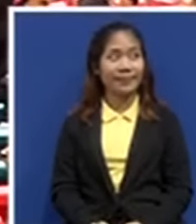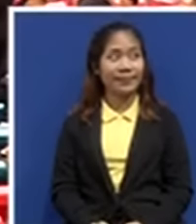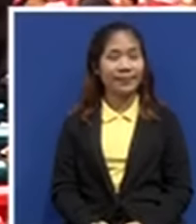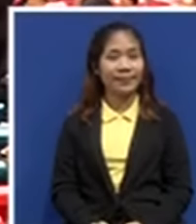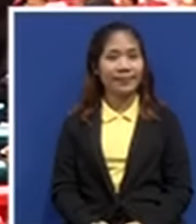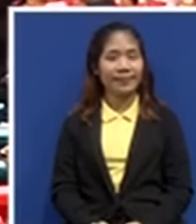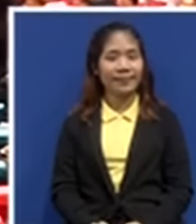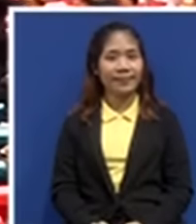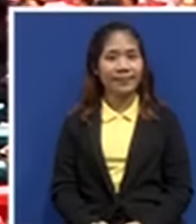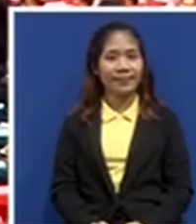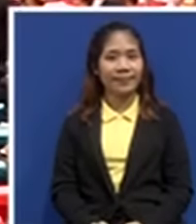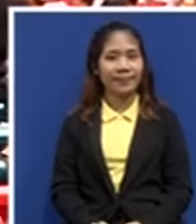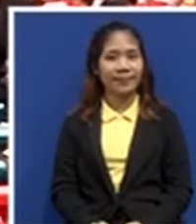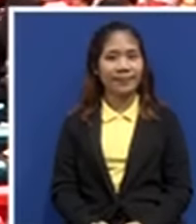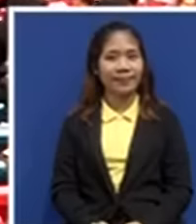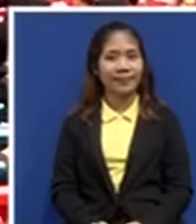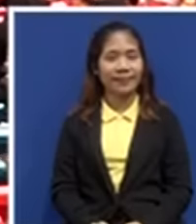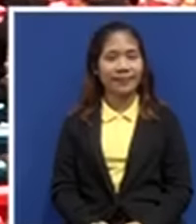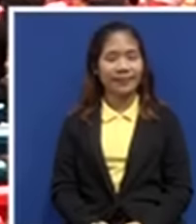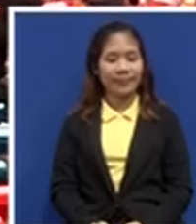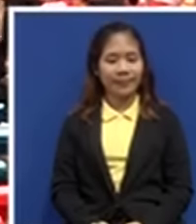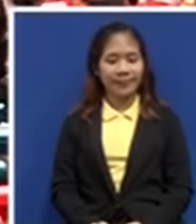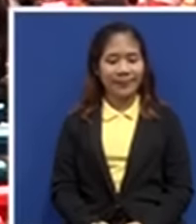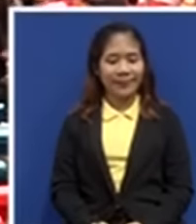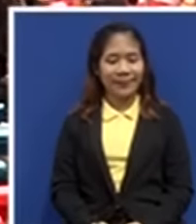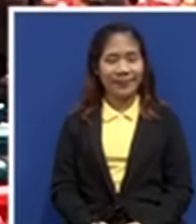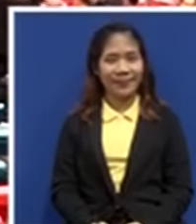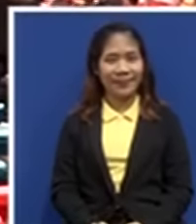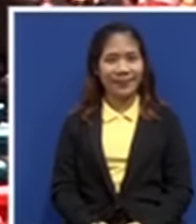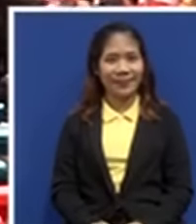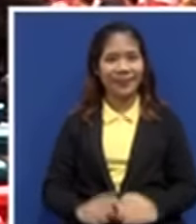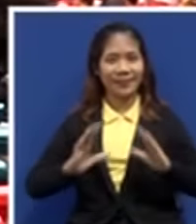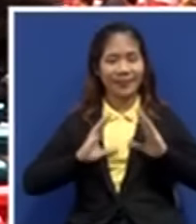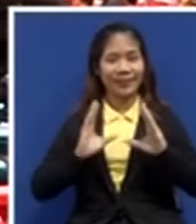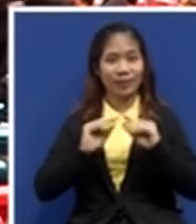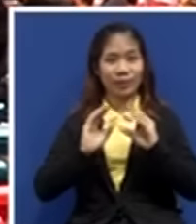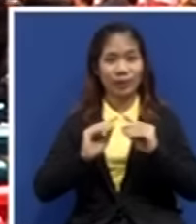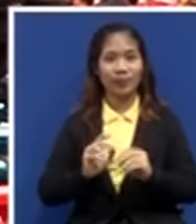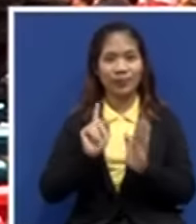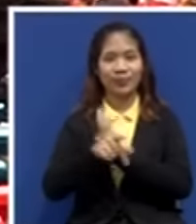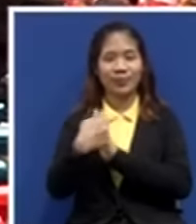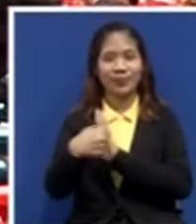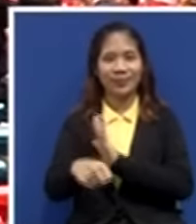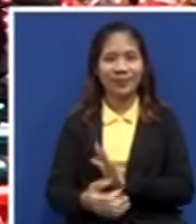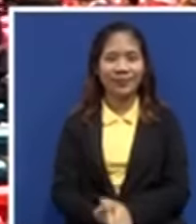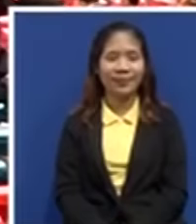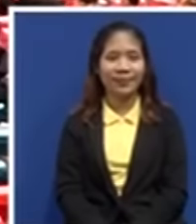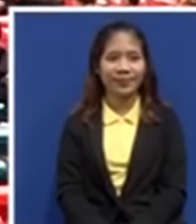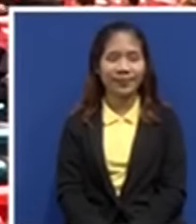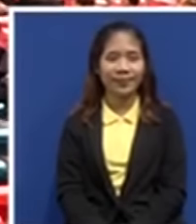ท่านประธานครับ ผมว่าท่านประธานครับท่านประธานครับผมว่าท่านประธาน พักการประชุมนะครับพักการประชุมสิบ